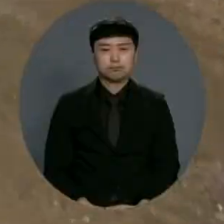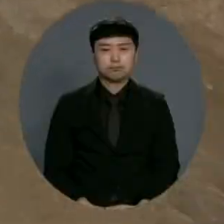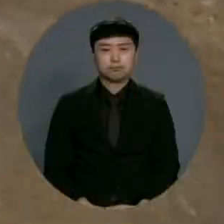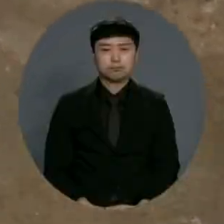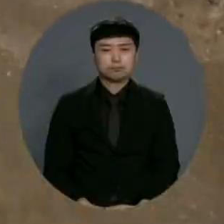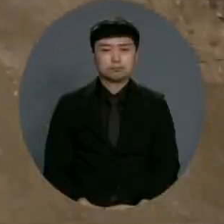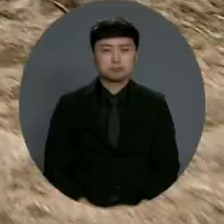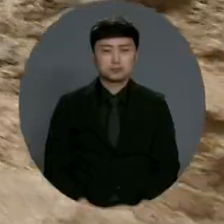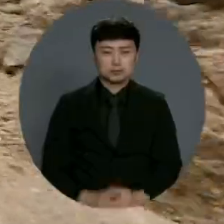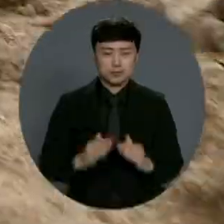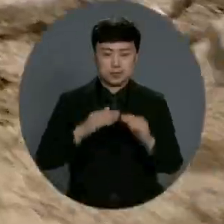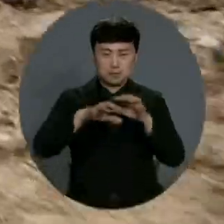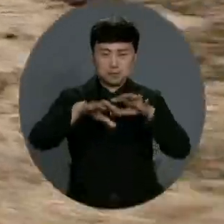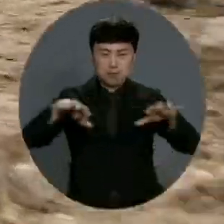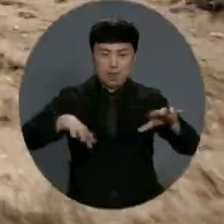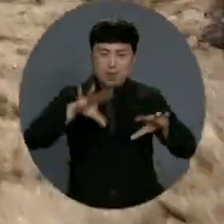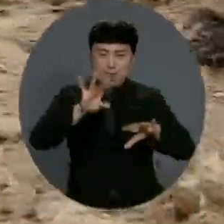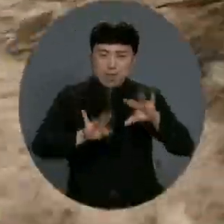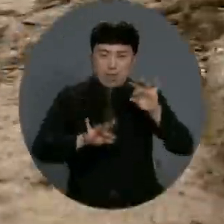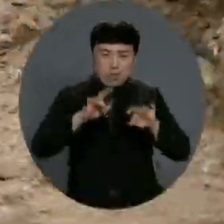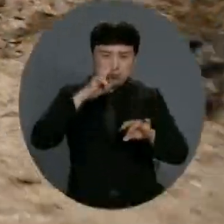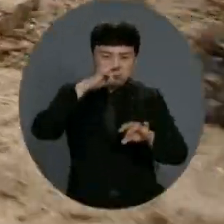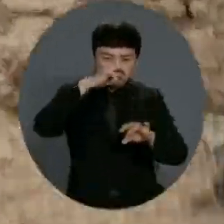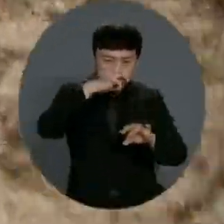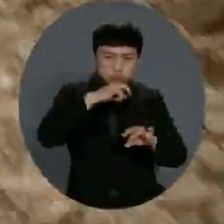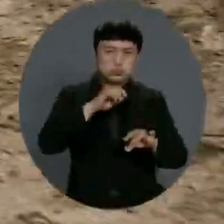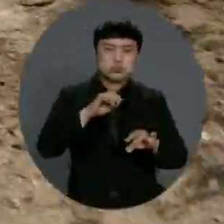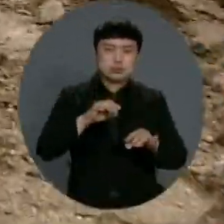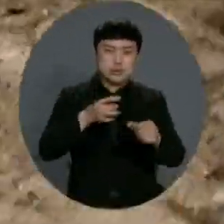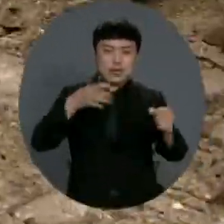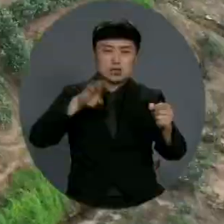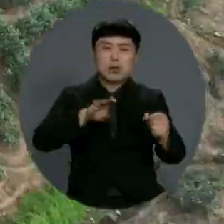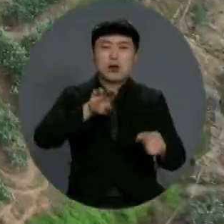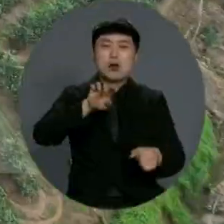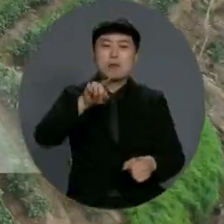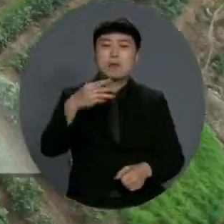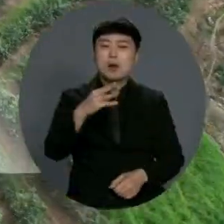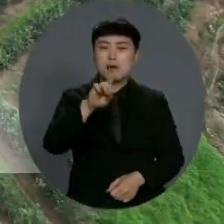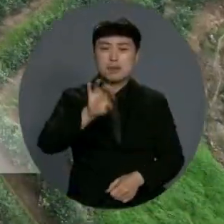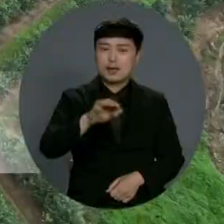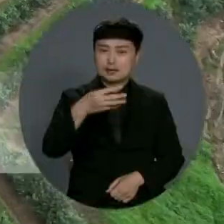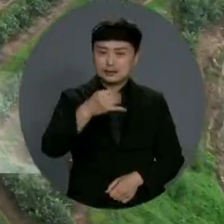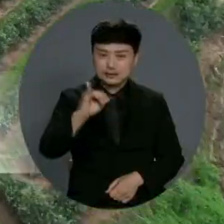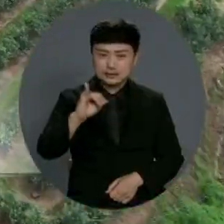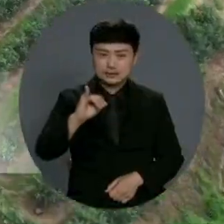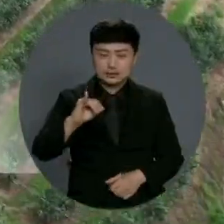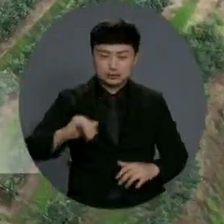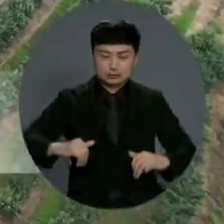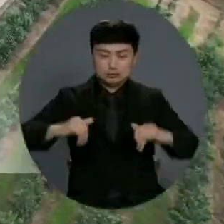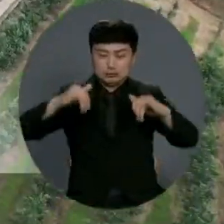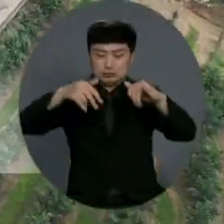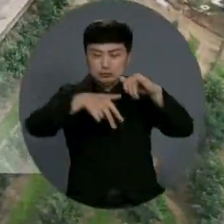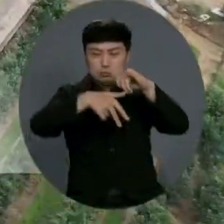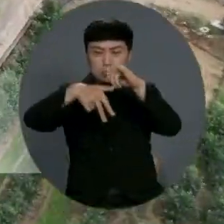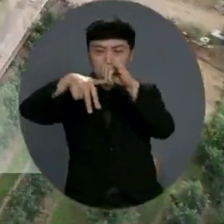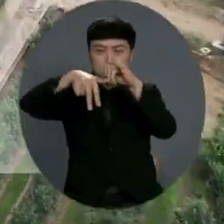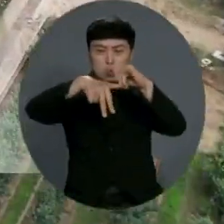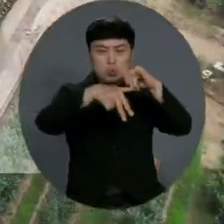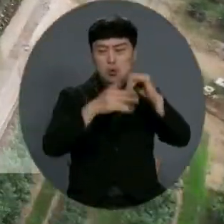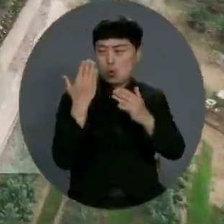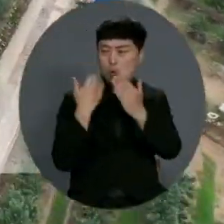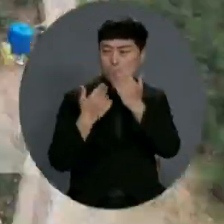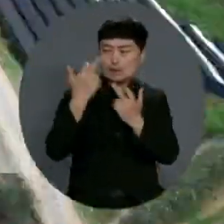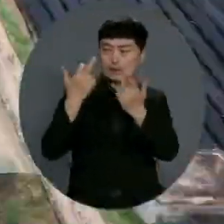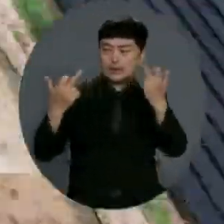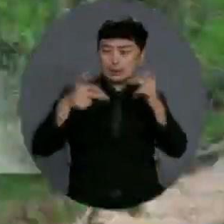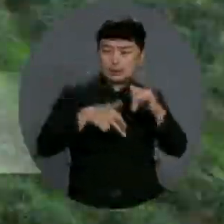온 마을 전체가 뻘밭으로 변한 예천군 벌방리입니다. 드론을 띄워 토사가 흘러내린 흔적을 따라 산 정상부로 거슬러 올라가